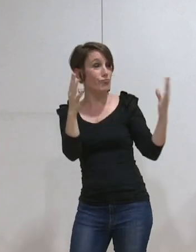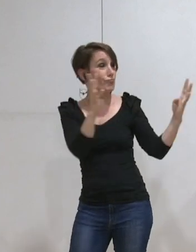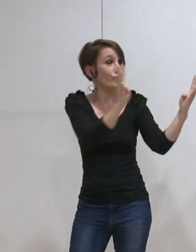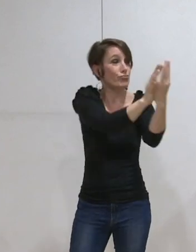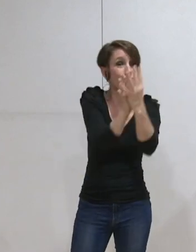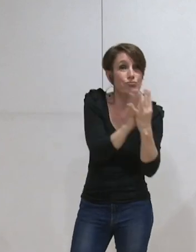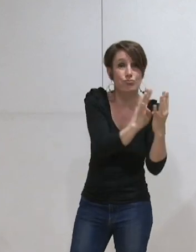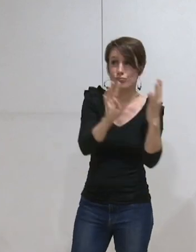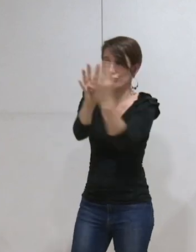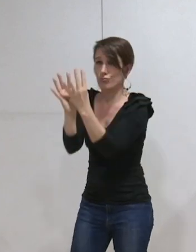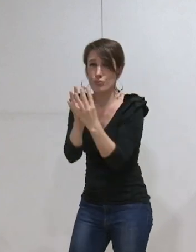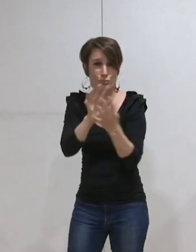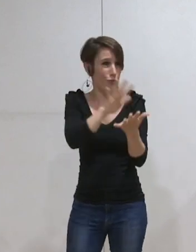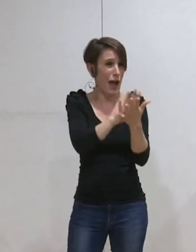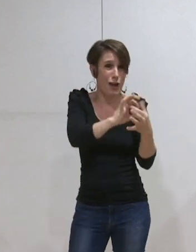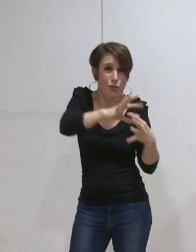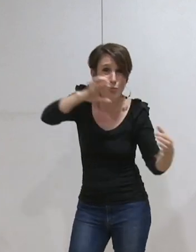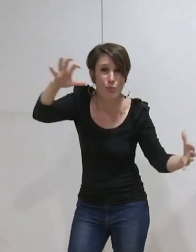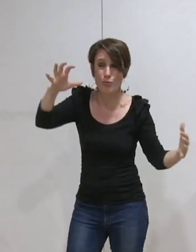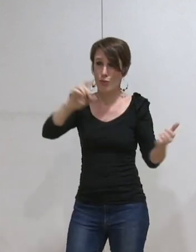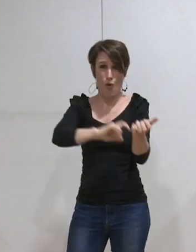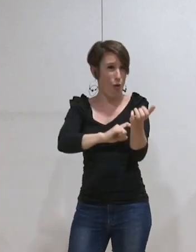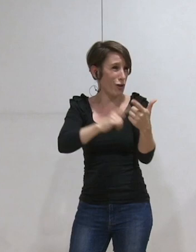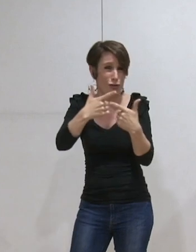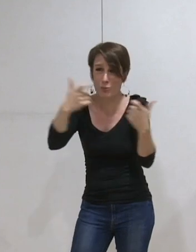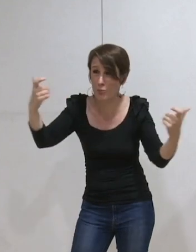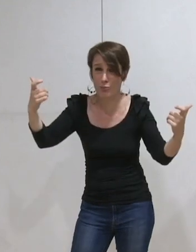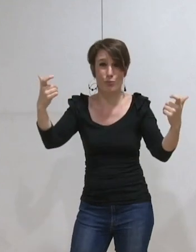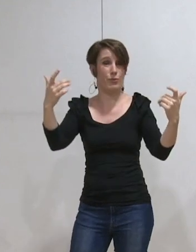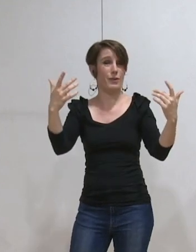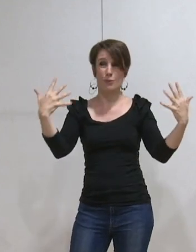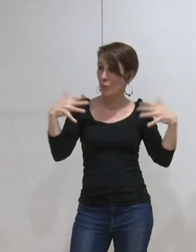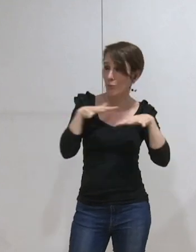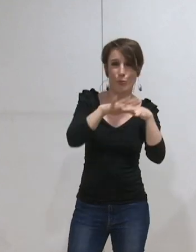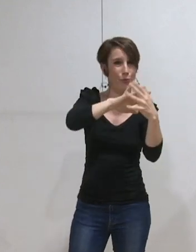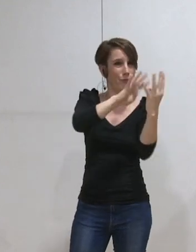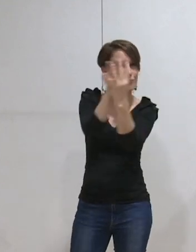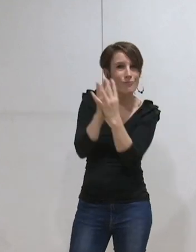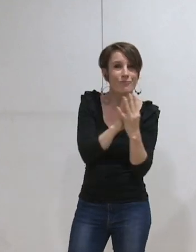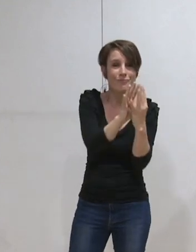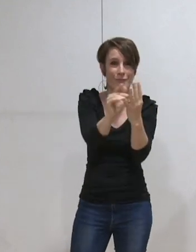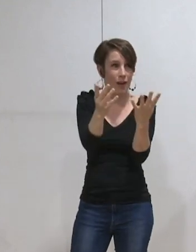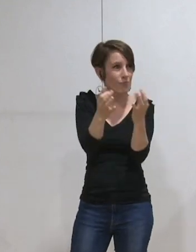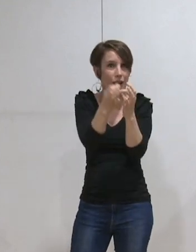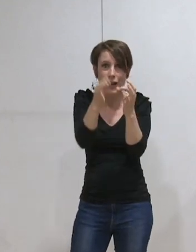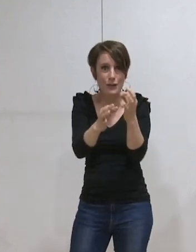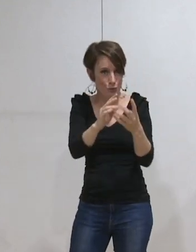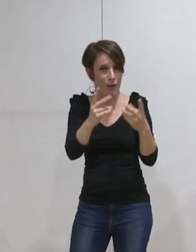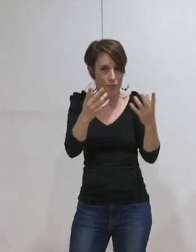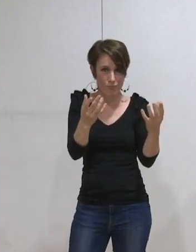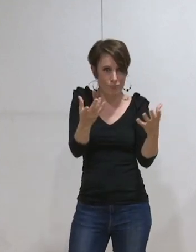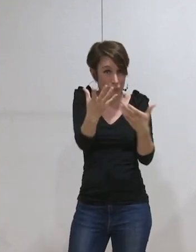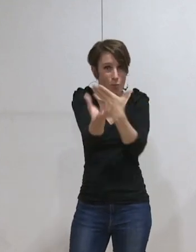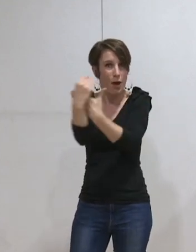milieux au-delà des âges au-delà des sensibilités et des parcours des lieux qui font la ville et